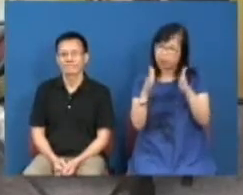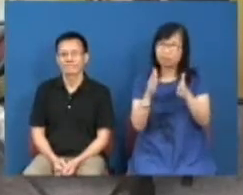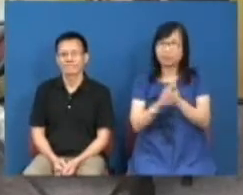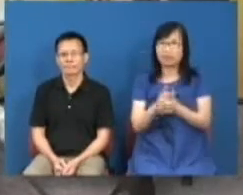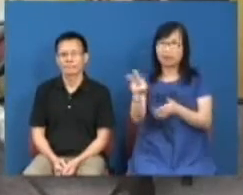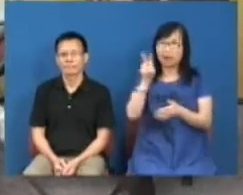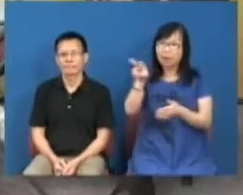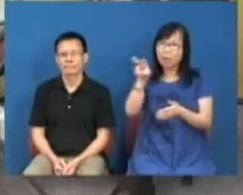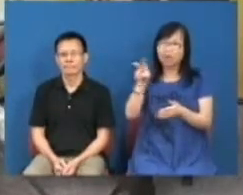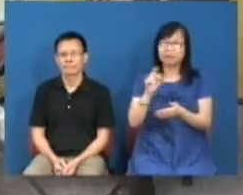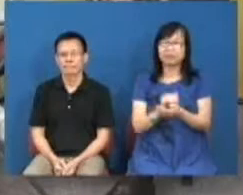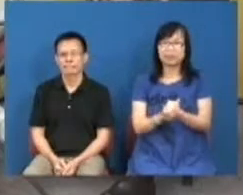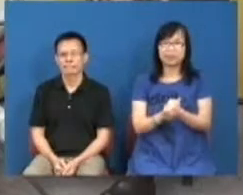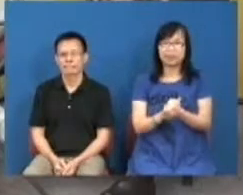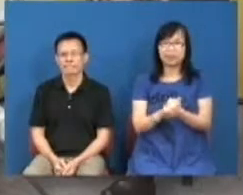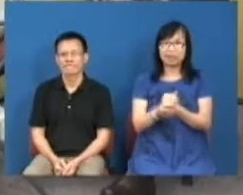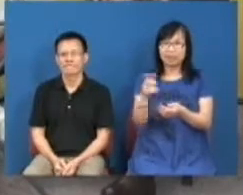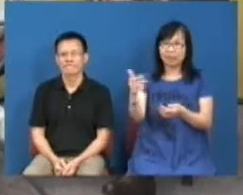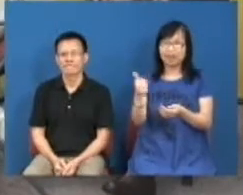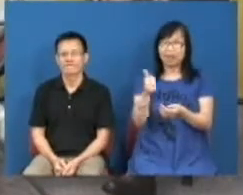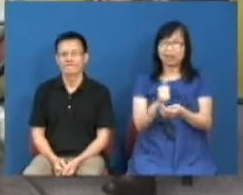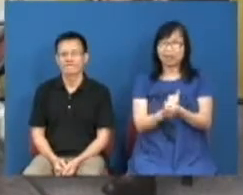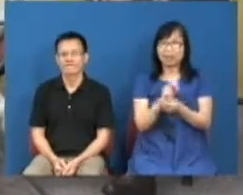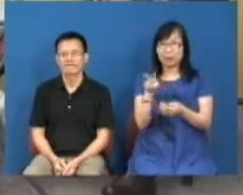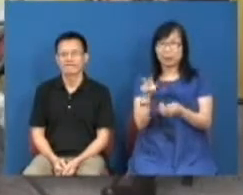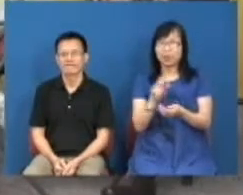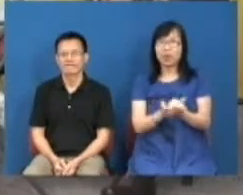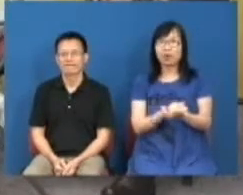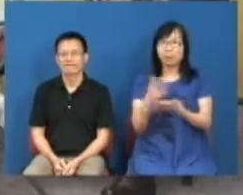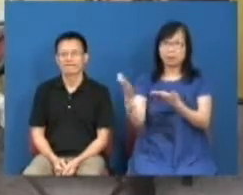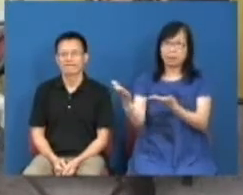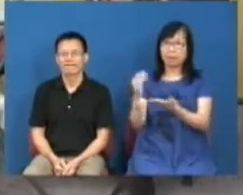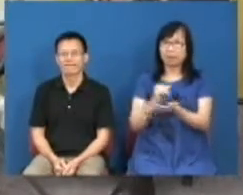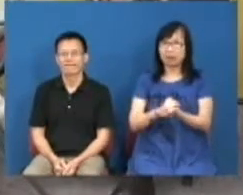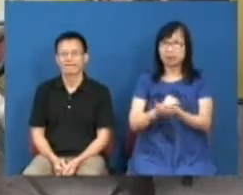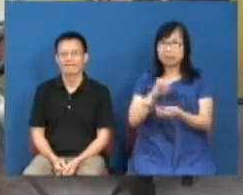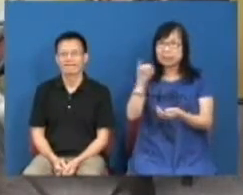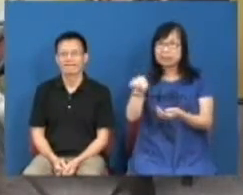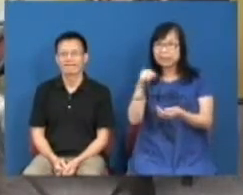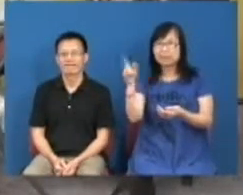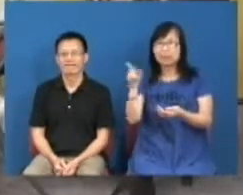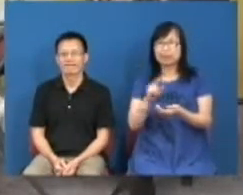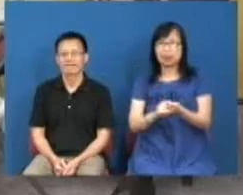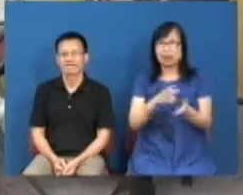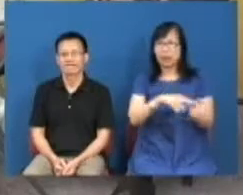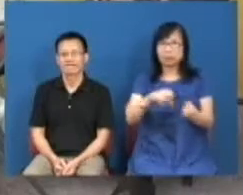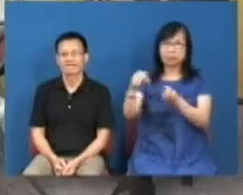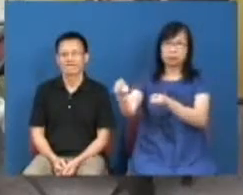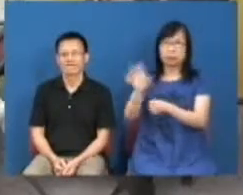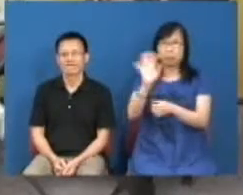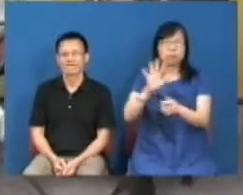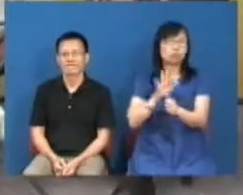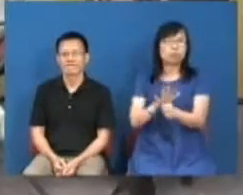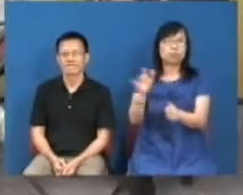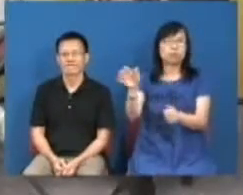看看不到 OK 好了，得到了，好了，那麻煩 Jackie， 我們言歸正傳，我拿開這隻手拉車，不要阻住你